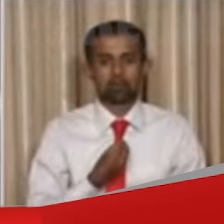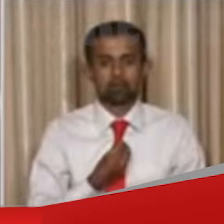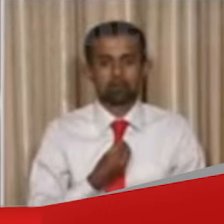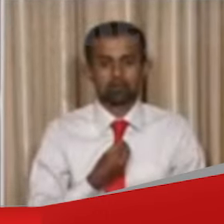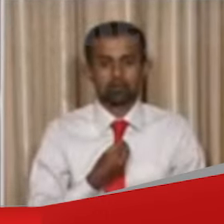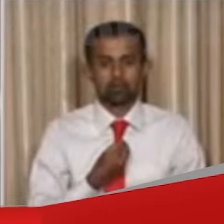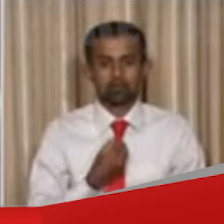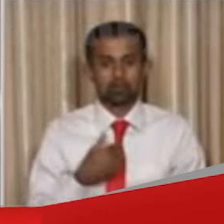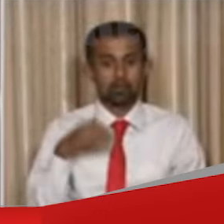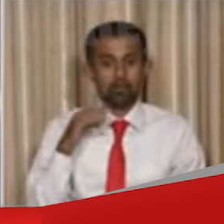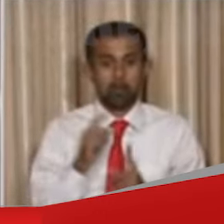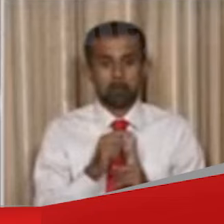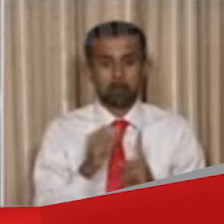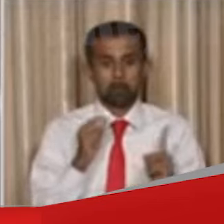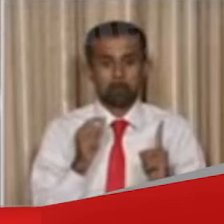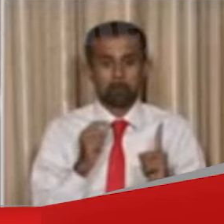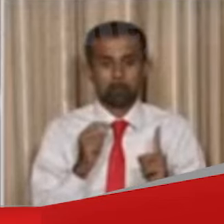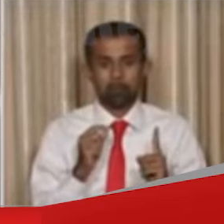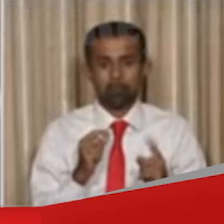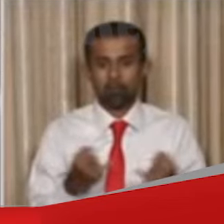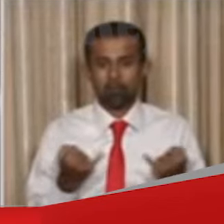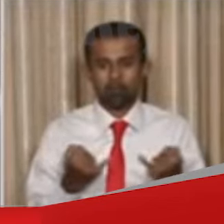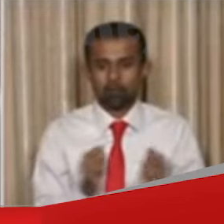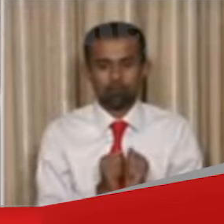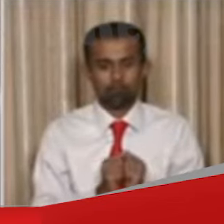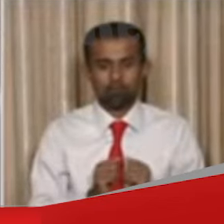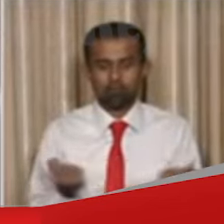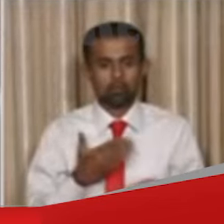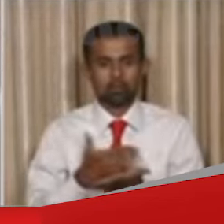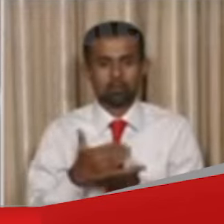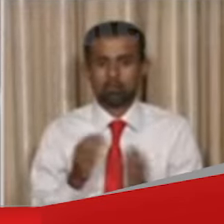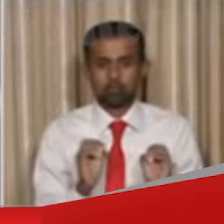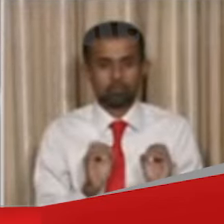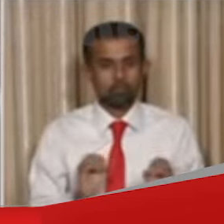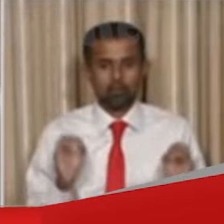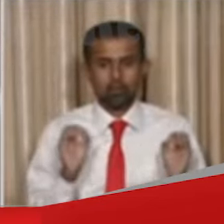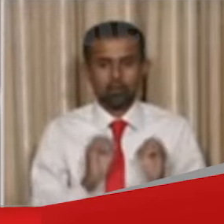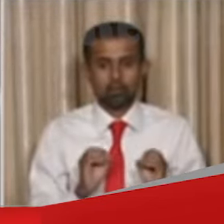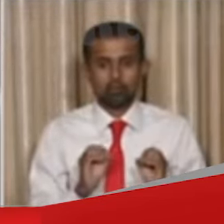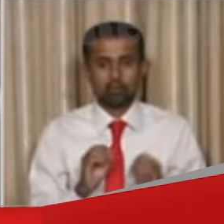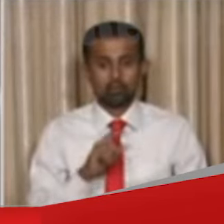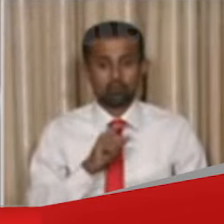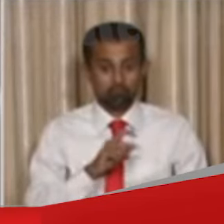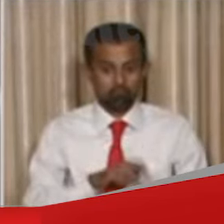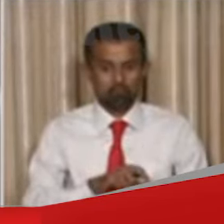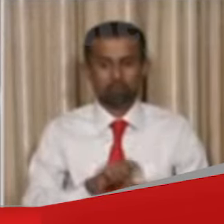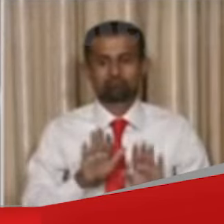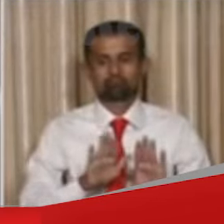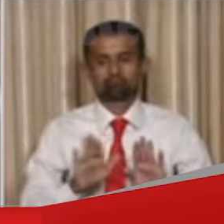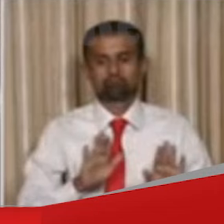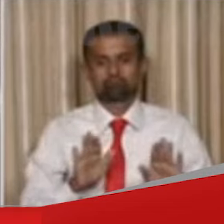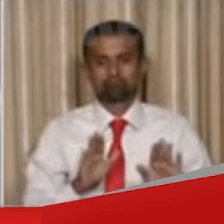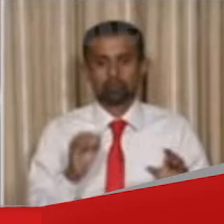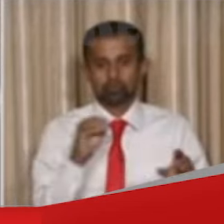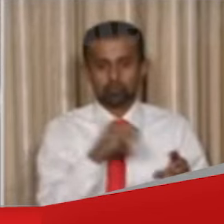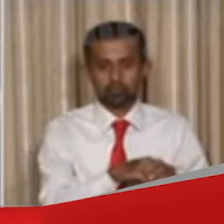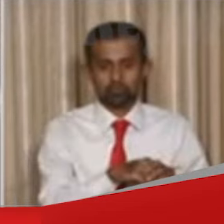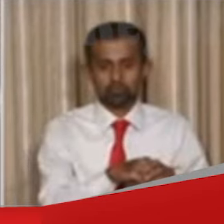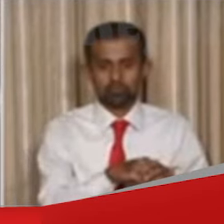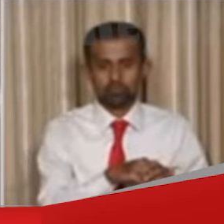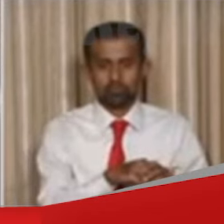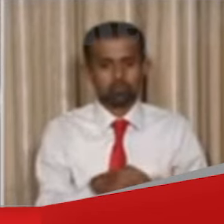අපි කවදාවත් මේ පාර්ලිමේන්තුවේ අවිනෙන් කටයුතු කළත් නැහැ කාටවත් බාධා කළත් නැහැ. මේ කාල කළමනාකරණය මේ පත් කළ තියෙන තත්ත්වය